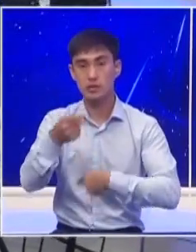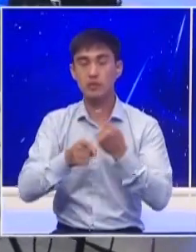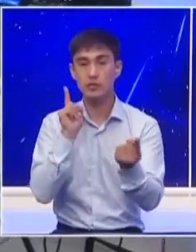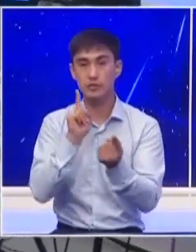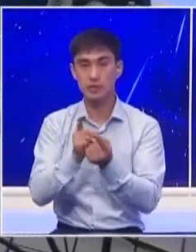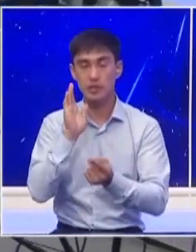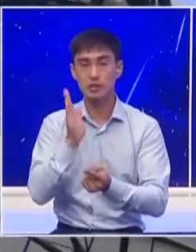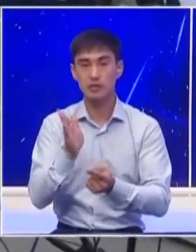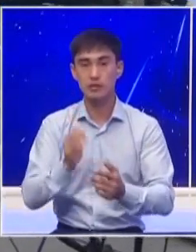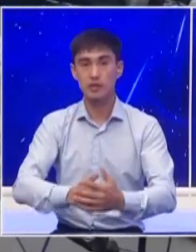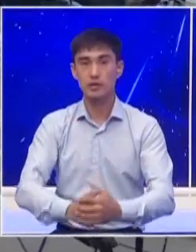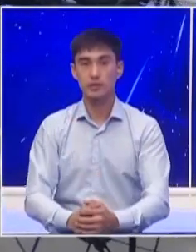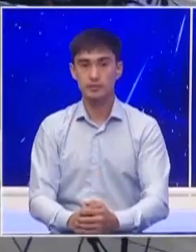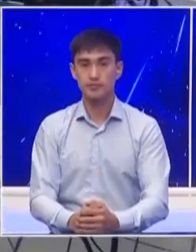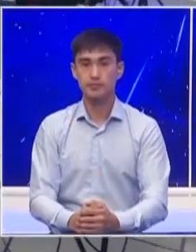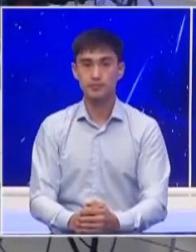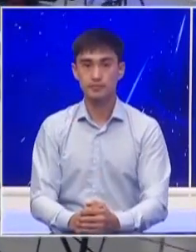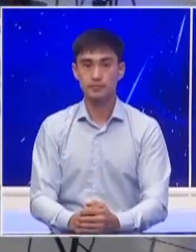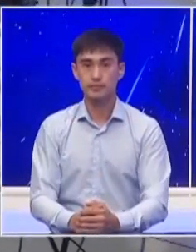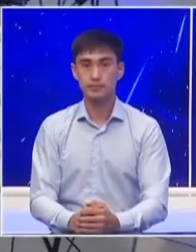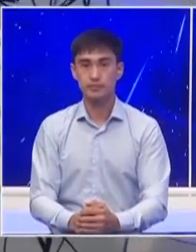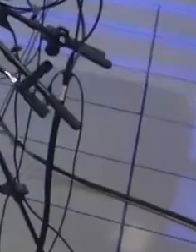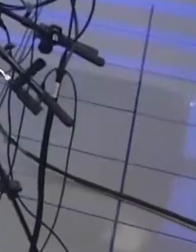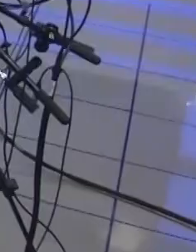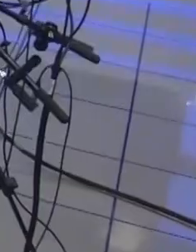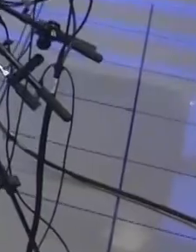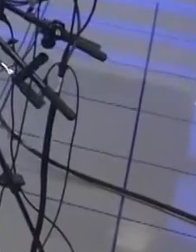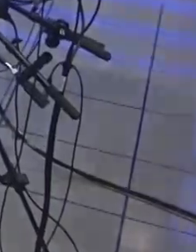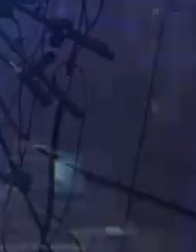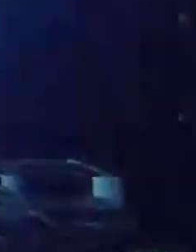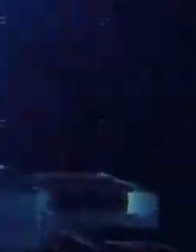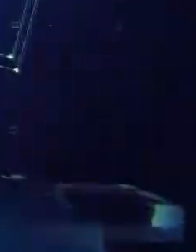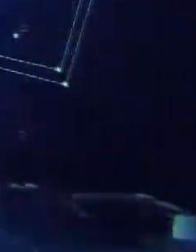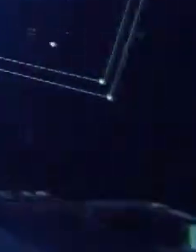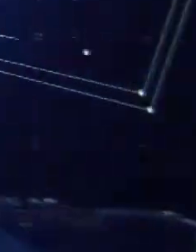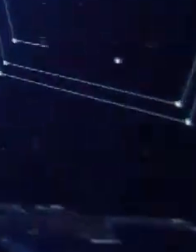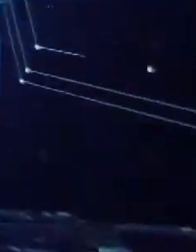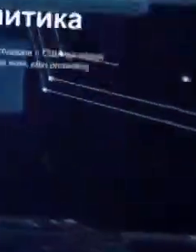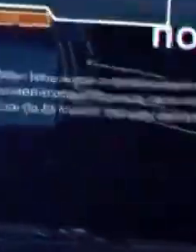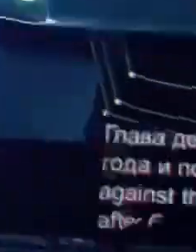следующих встреч в эфире телеканала ЖТСУ. До свидания.